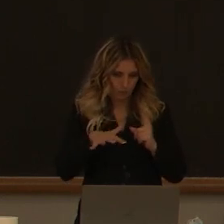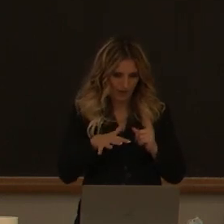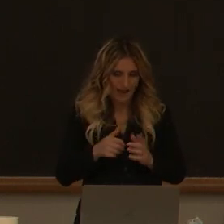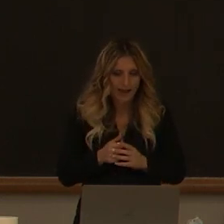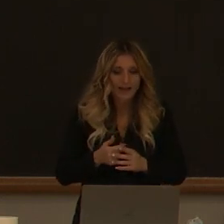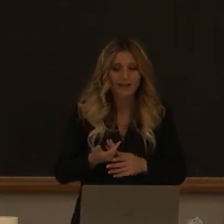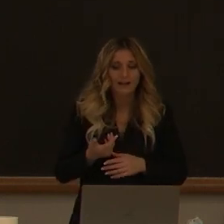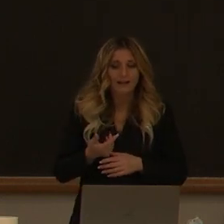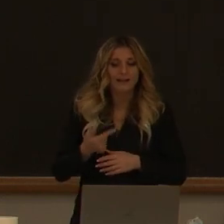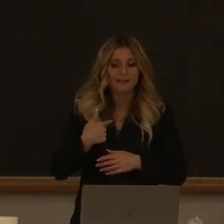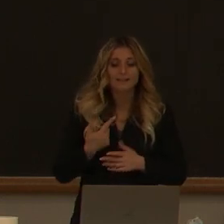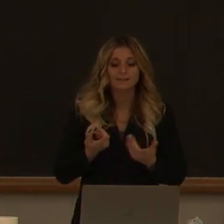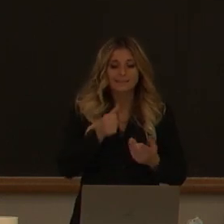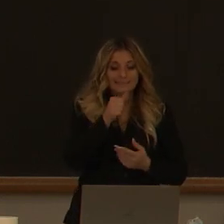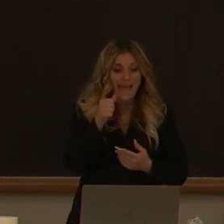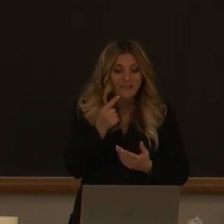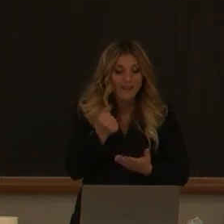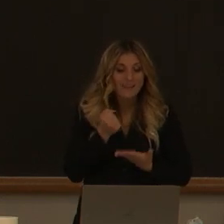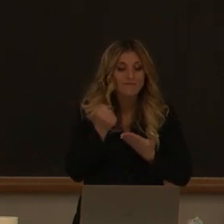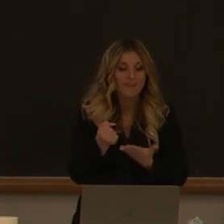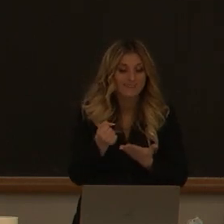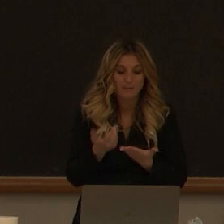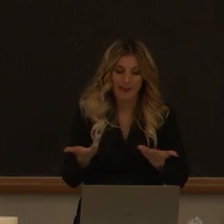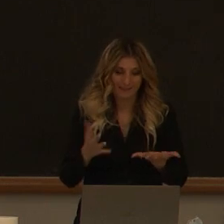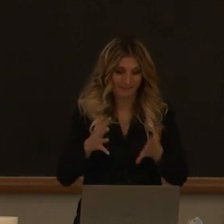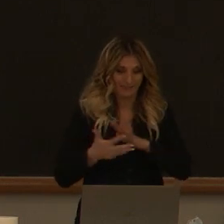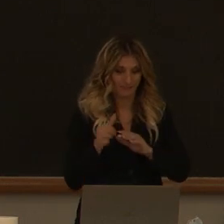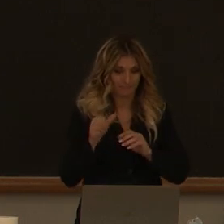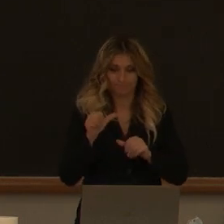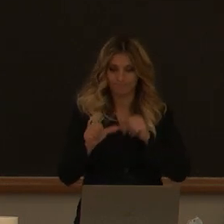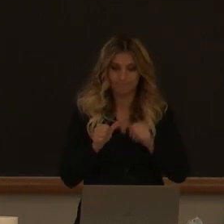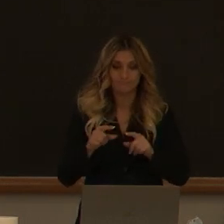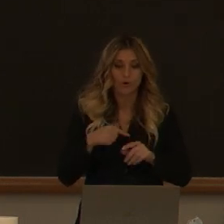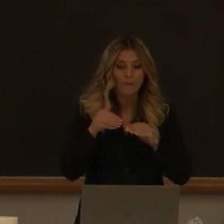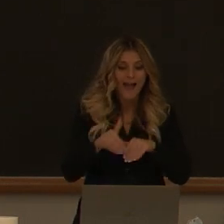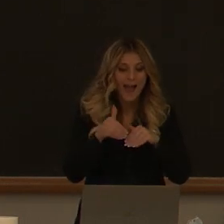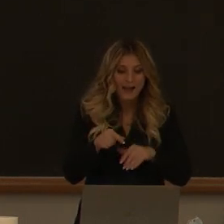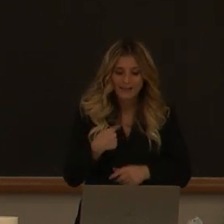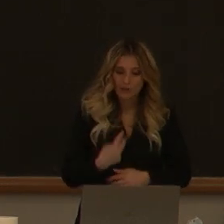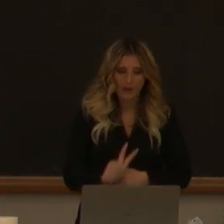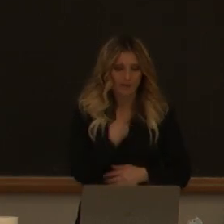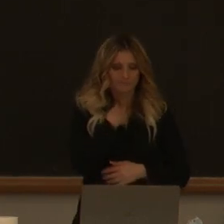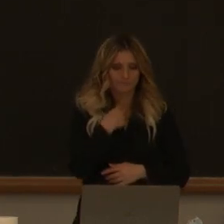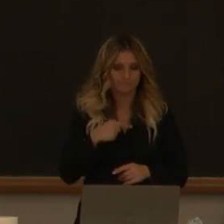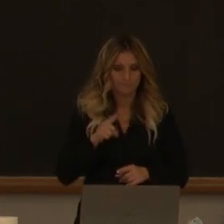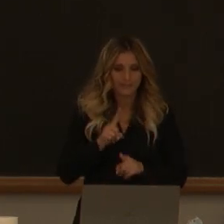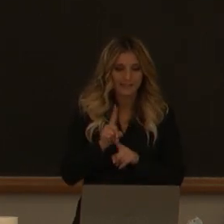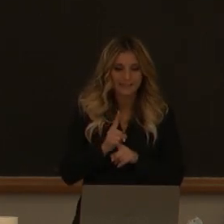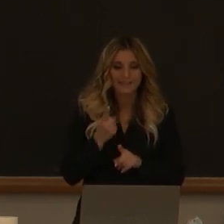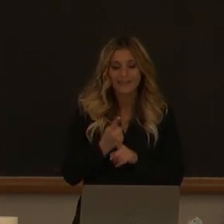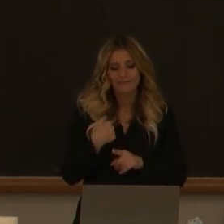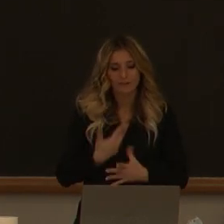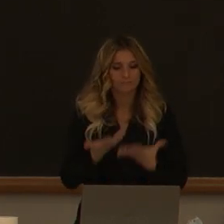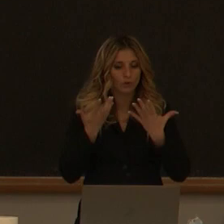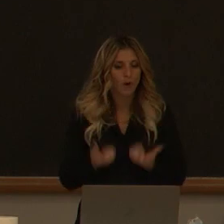anche, quindi di nuovi investimenti che costringono la produzione agricola ad adattarsi a un